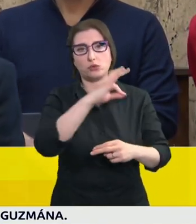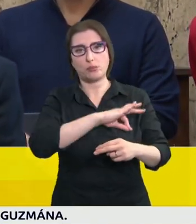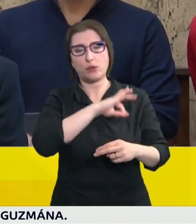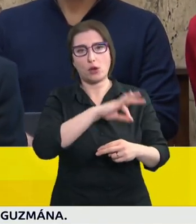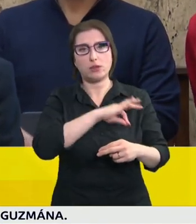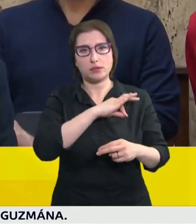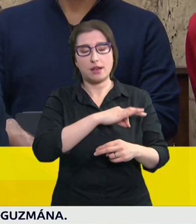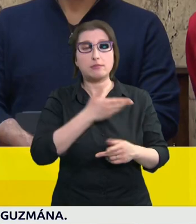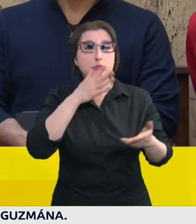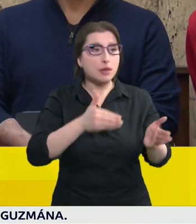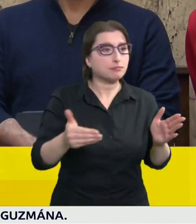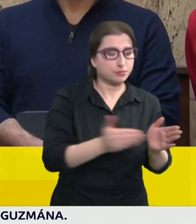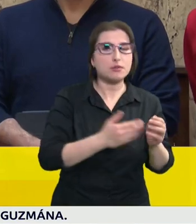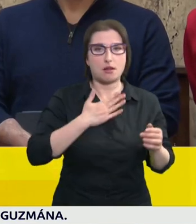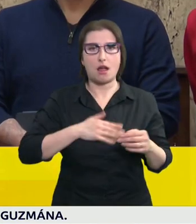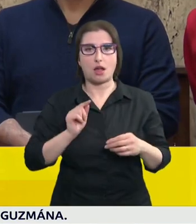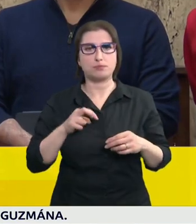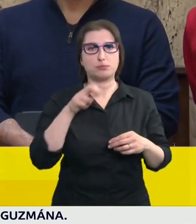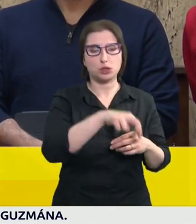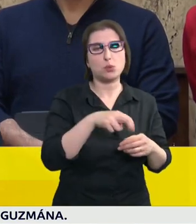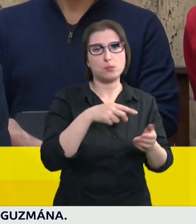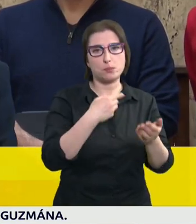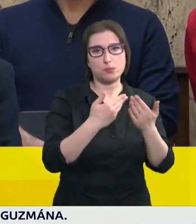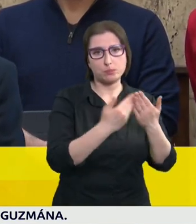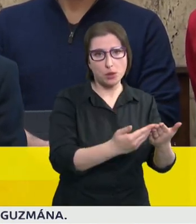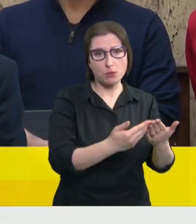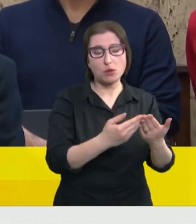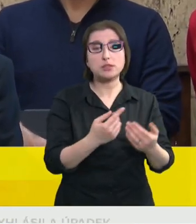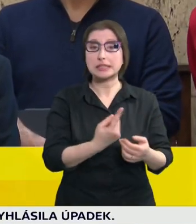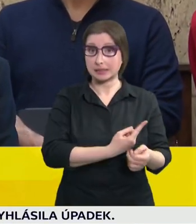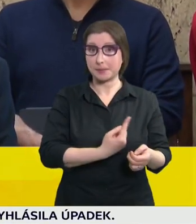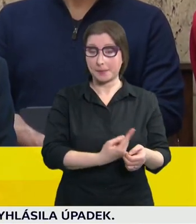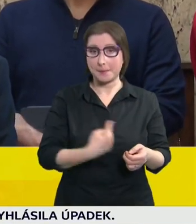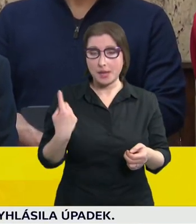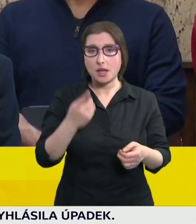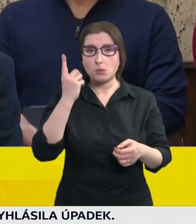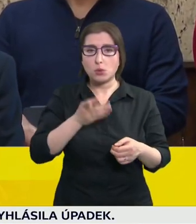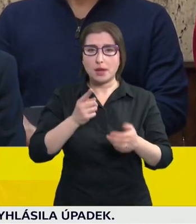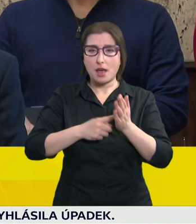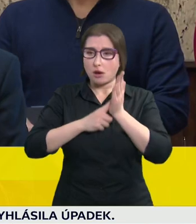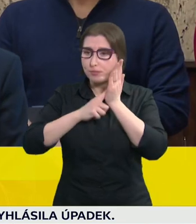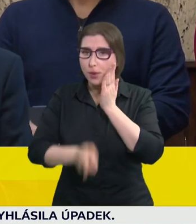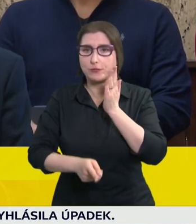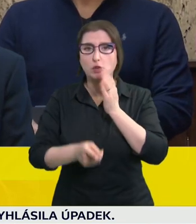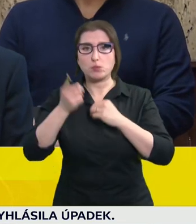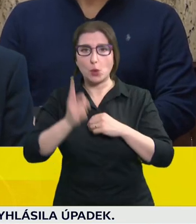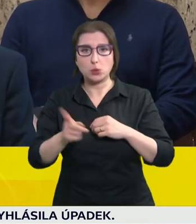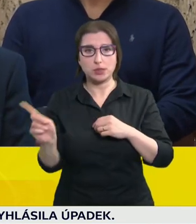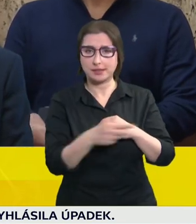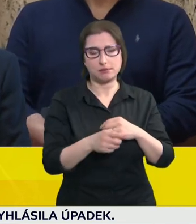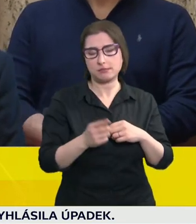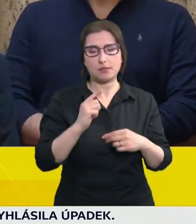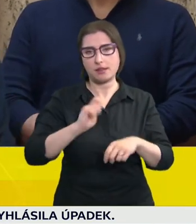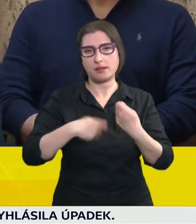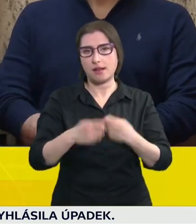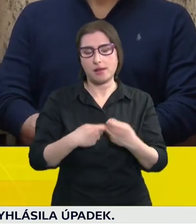a v tuto chvíli od nás není tlak, abychom začali vynucovat tu povinnost od těch mediků. Navíc